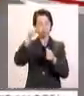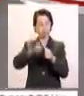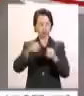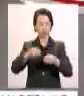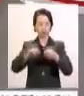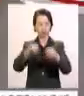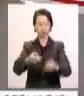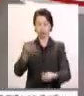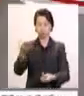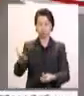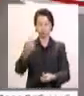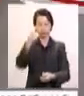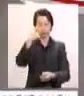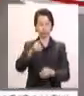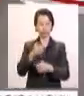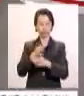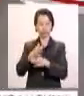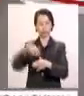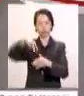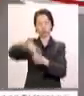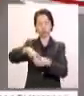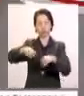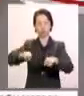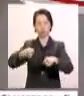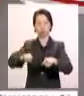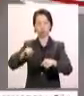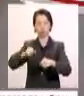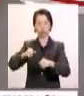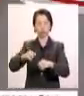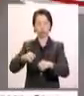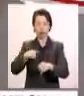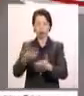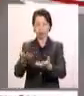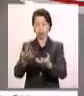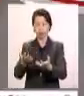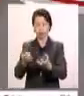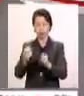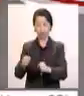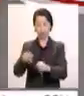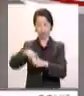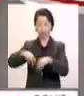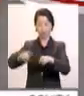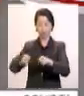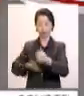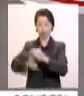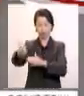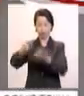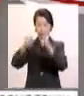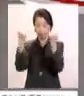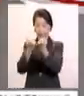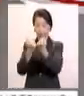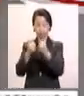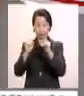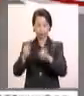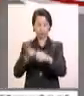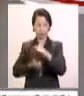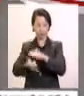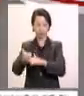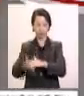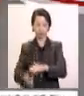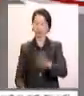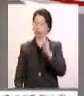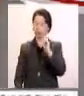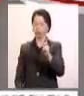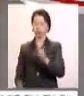tawaran Fazli tadi untuk tumpang naik motor masuk stadium esok. Saya nak tuntut esok. Harap kita dapat lepas-lepas asal kita dapat.